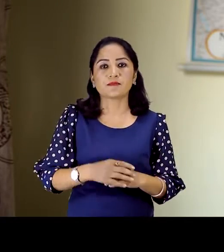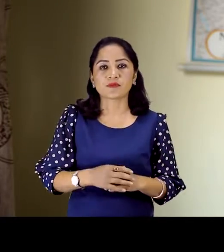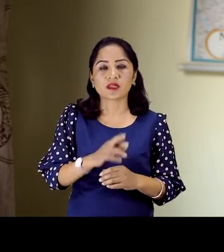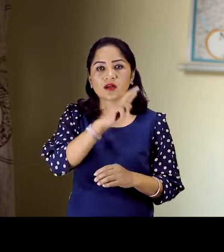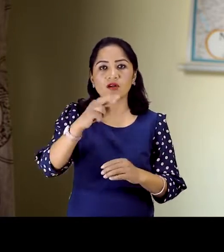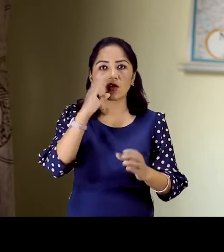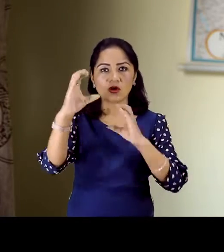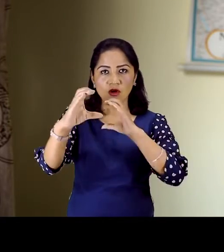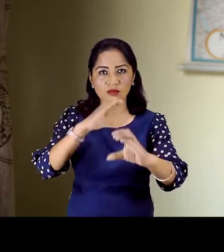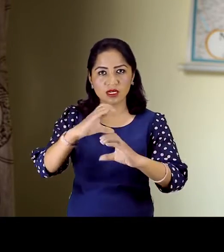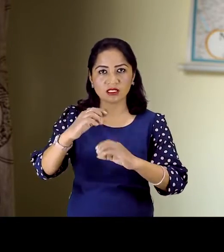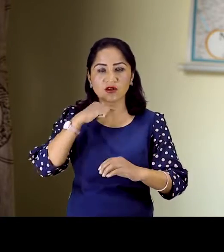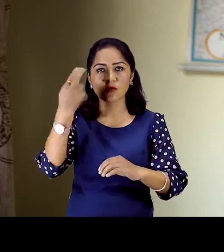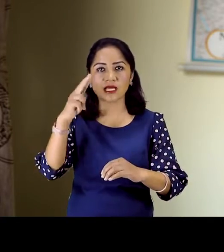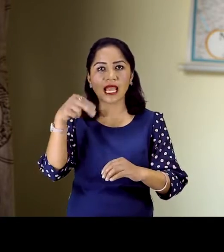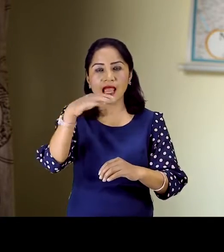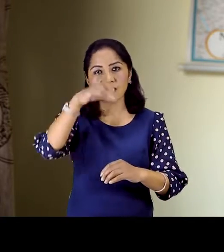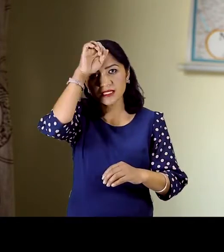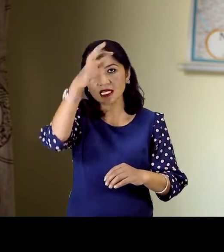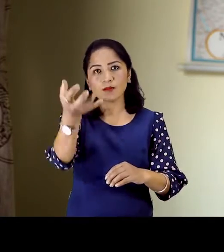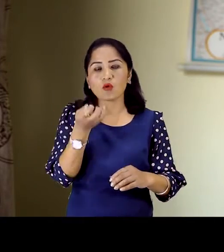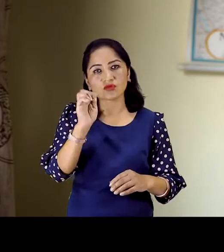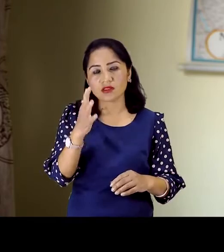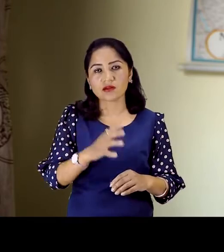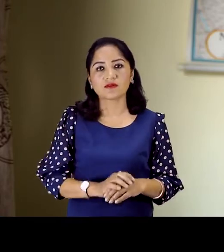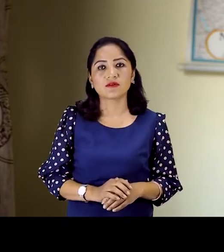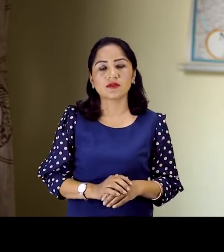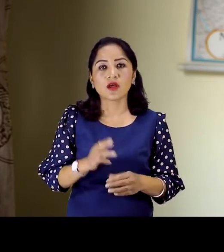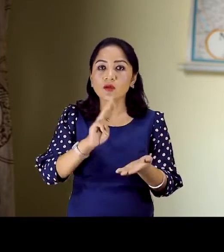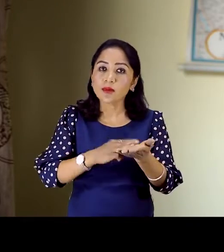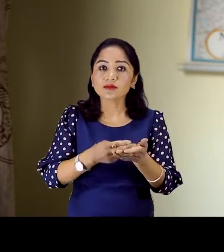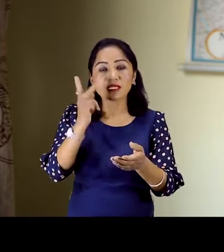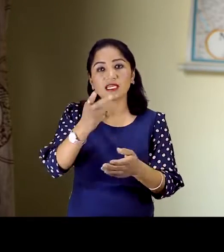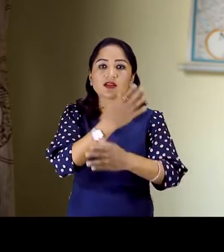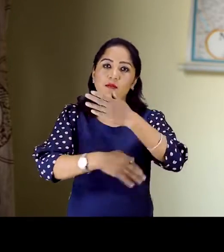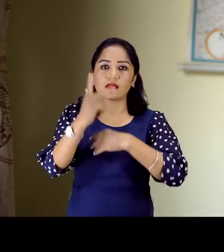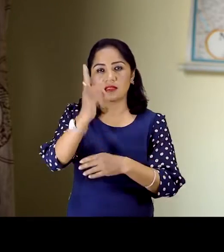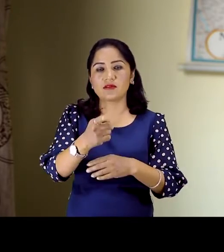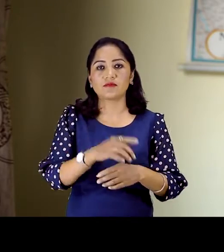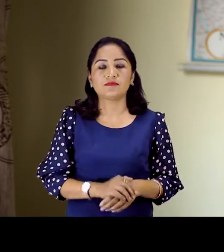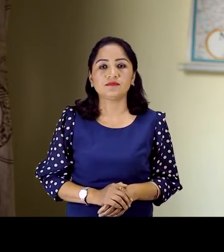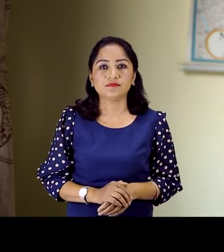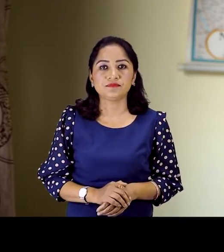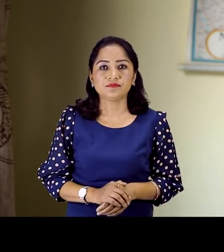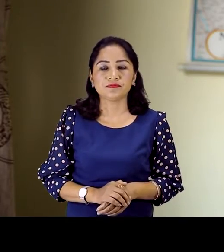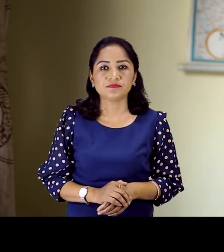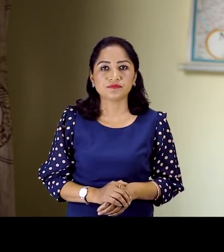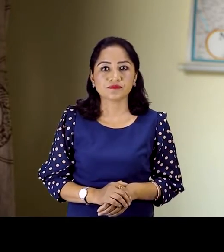कि मिली नहुनन को पना पने पना थेम्रूमीशन टीविलिटीय